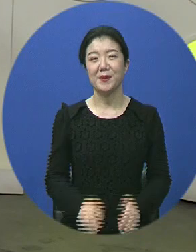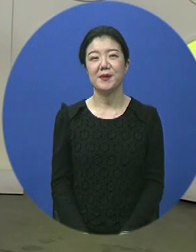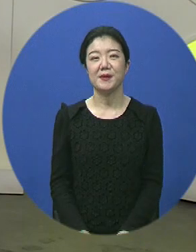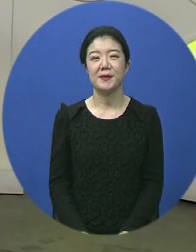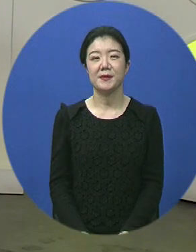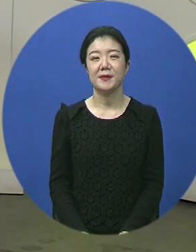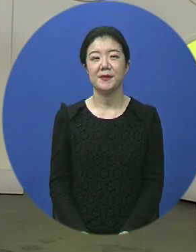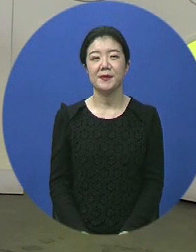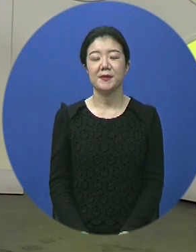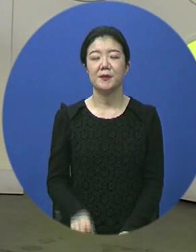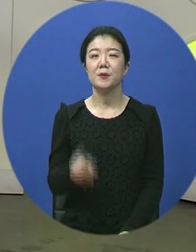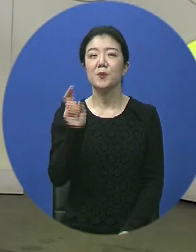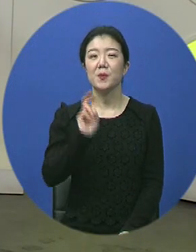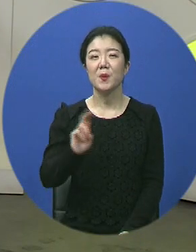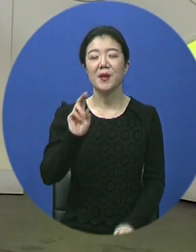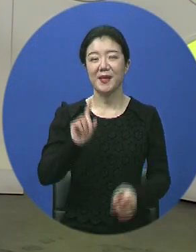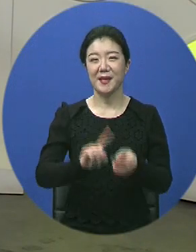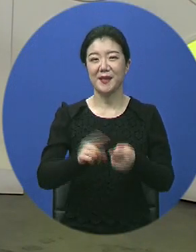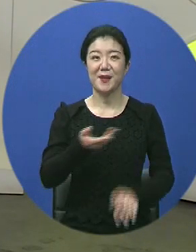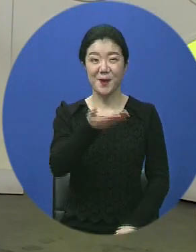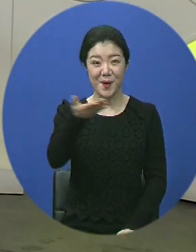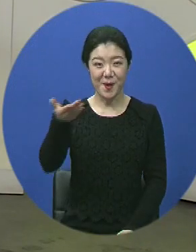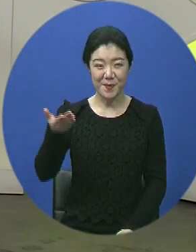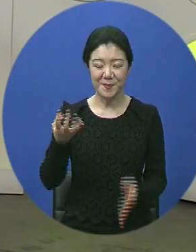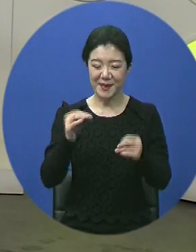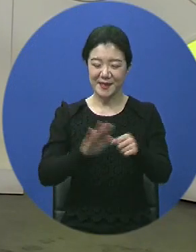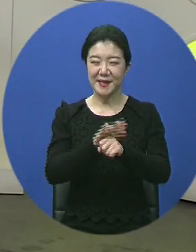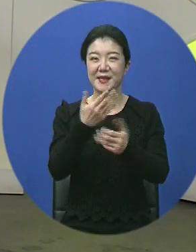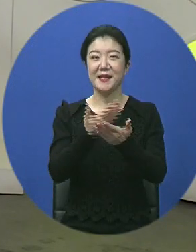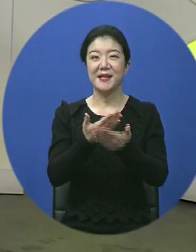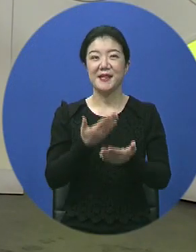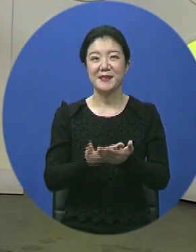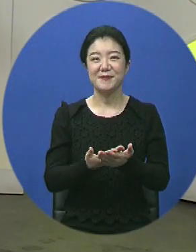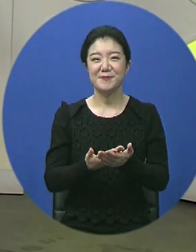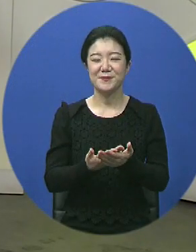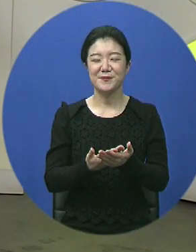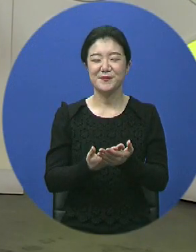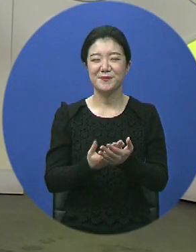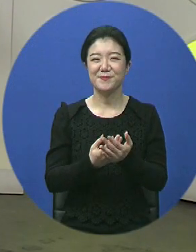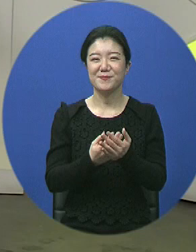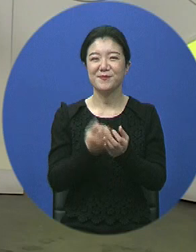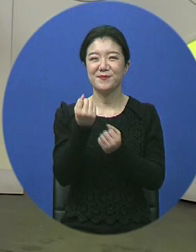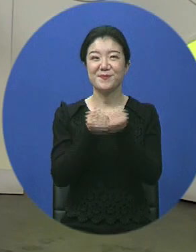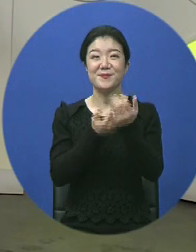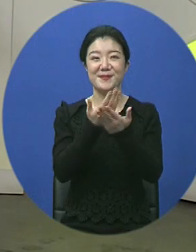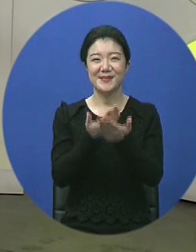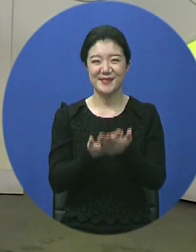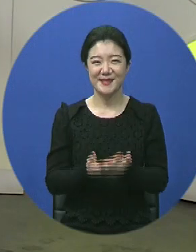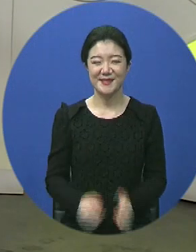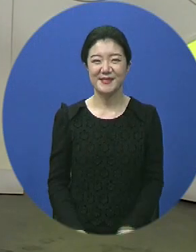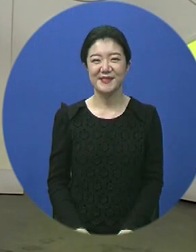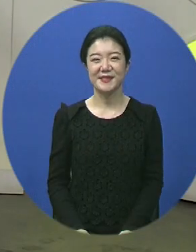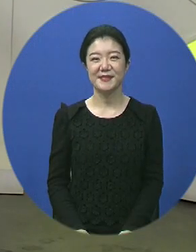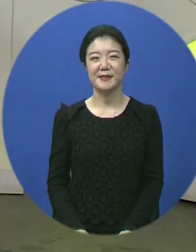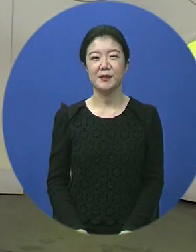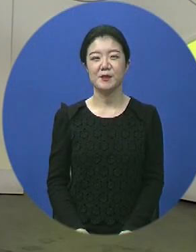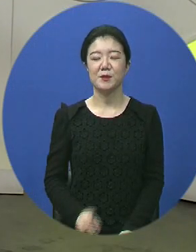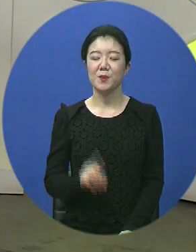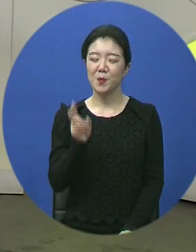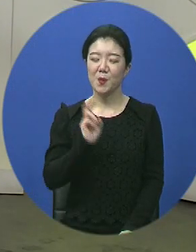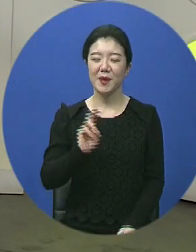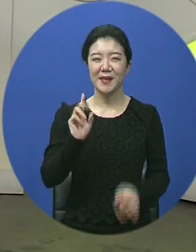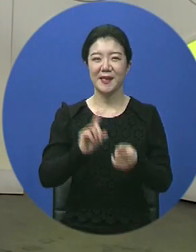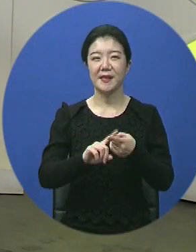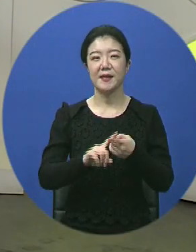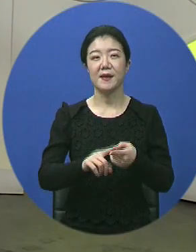노래를 이런 노래다. 시청자 여러분께 많이 사랑해달라. 한번 말씀해 주세요. 내 사랑 콩콩콩은